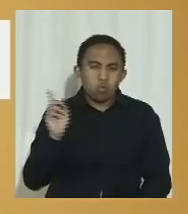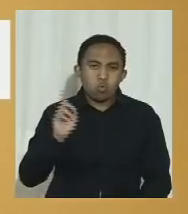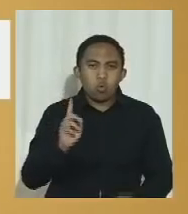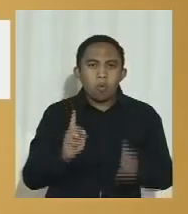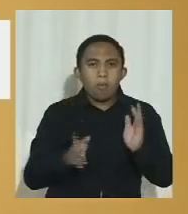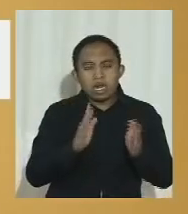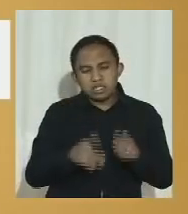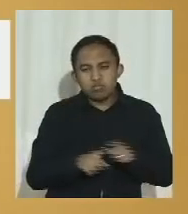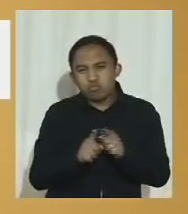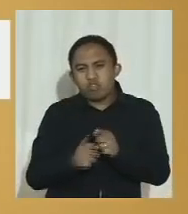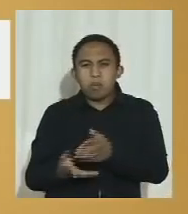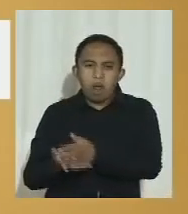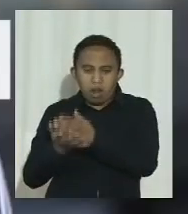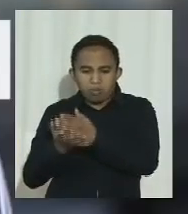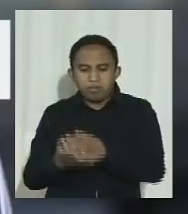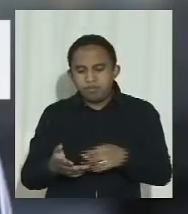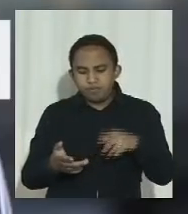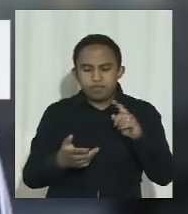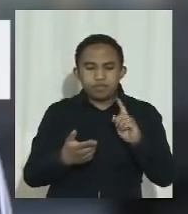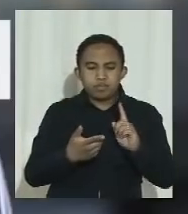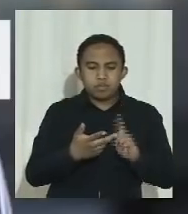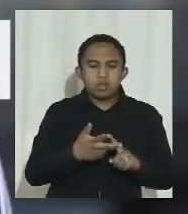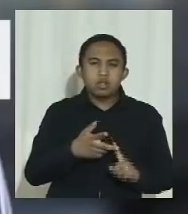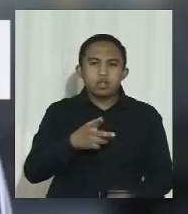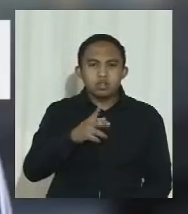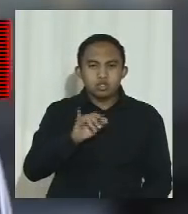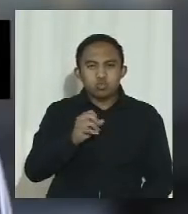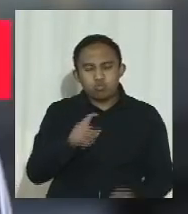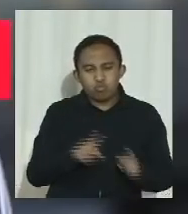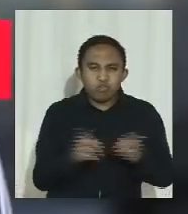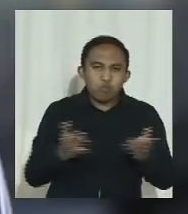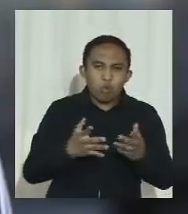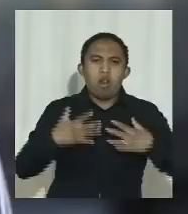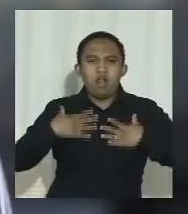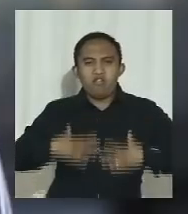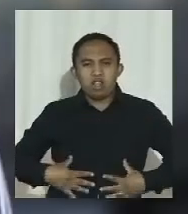mpanampy voalohany ary Jose Dos Santos mpanomana ara-batana.